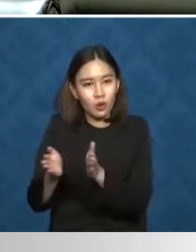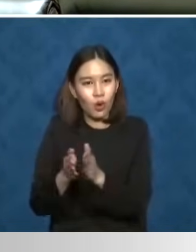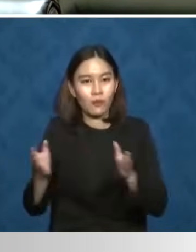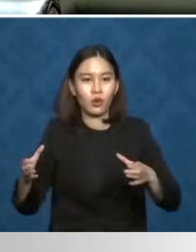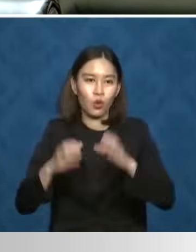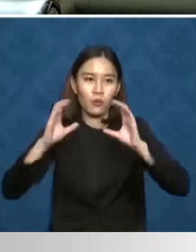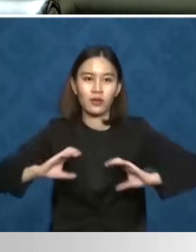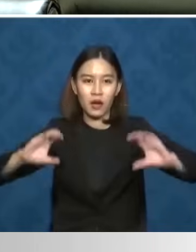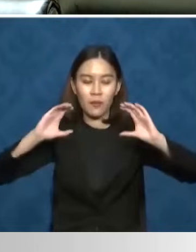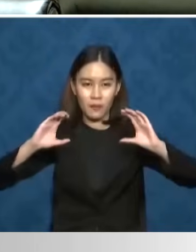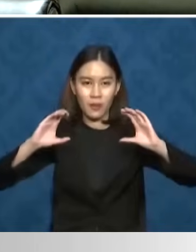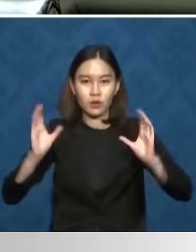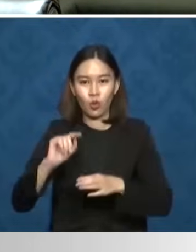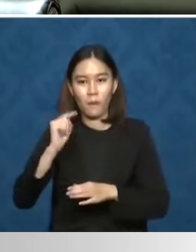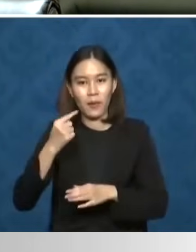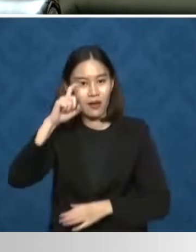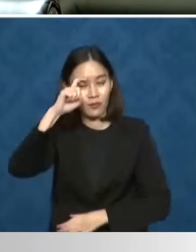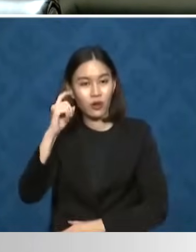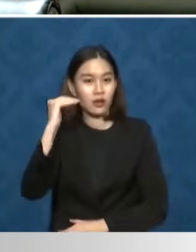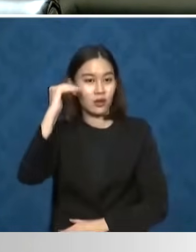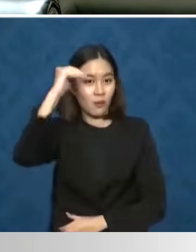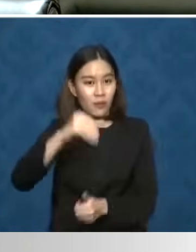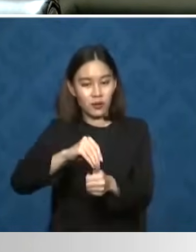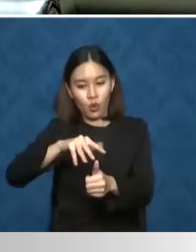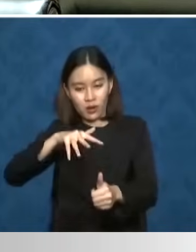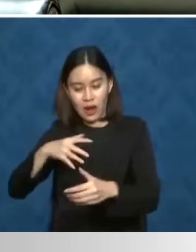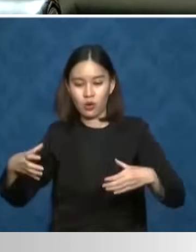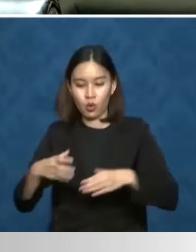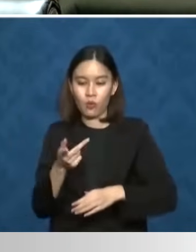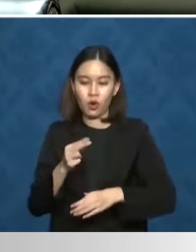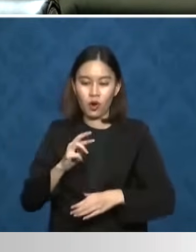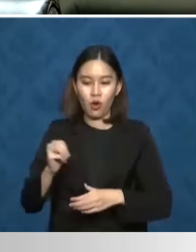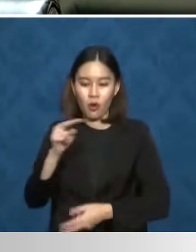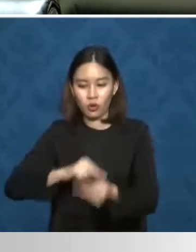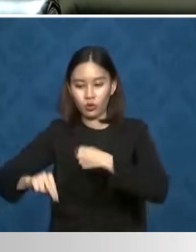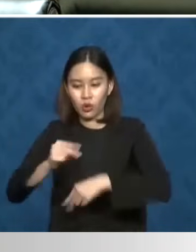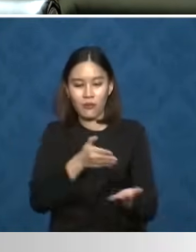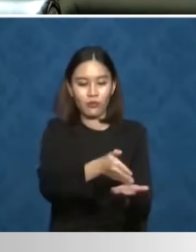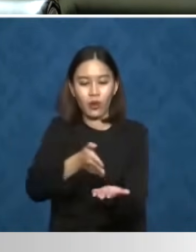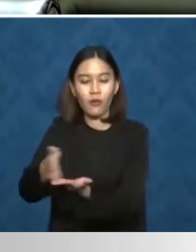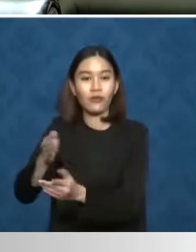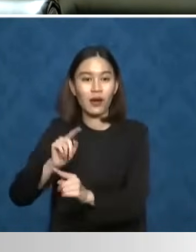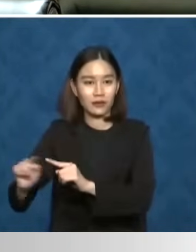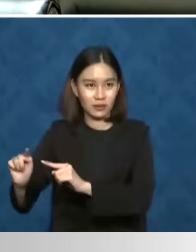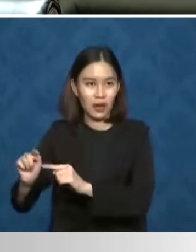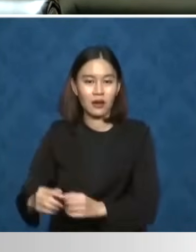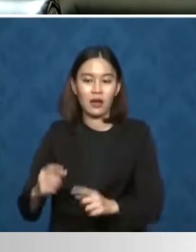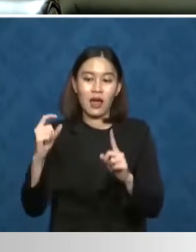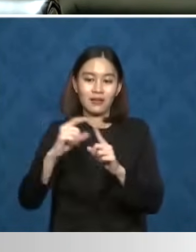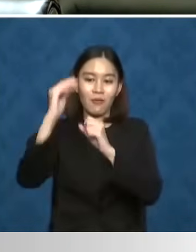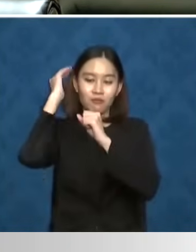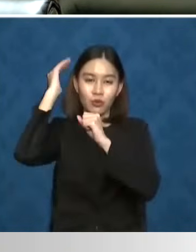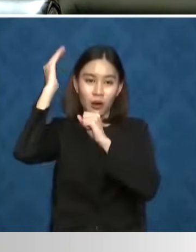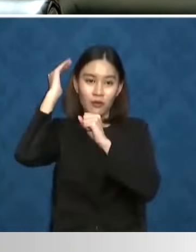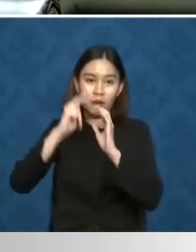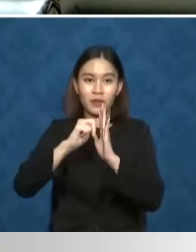ใหม่โดยมีท่านนายกเศรษฐาเป็นกัปตันเรือและคณะรัฐมนตรีเป็นผู้ช่วยดูแลในด้านต่างๆซึ่งคำแถลงนโยบายเมื่อวัน